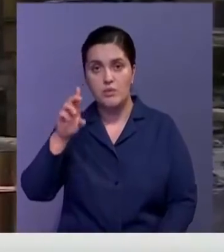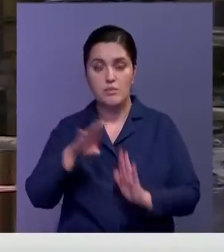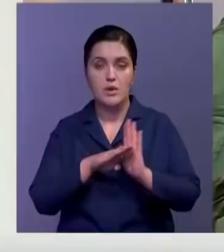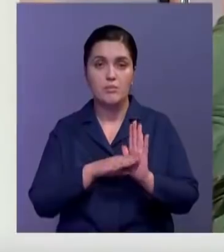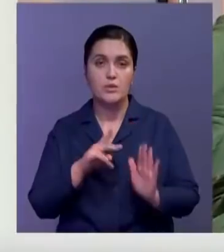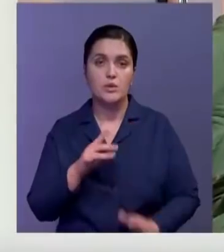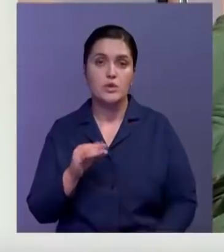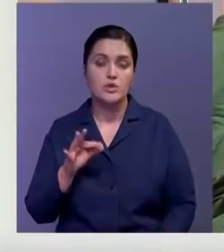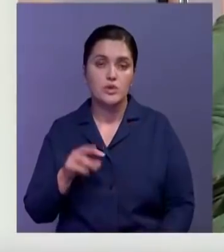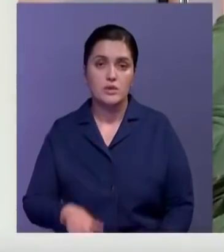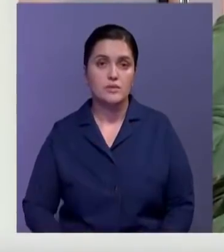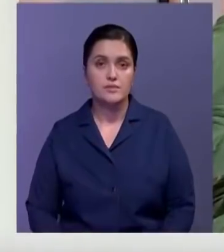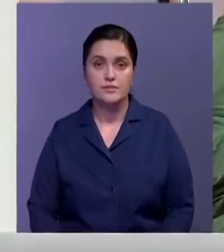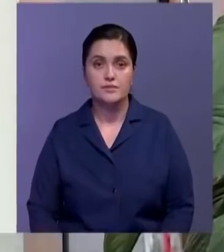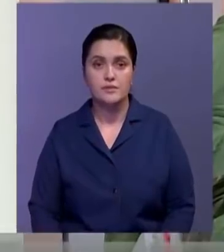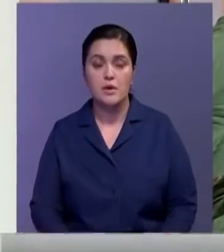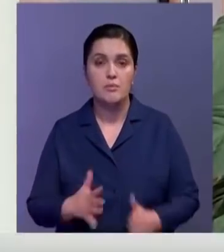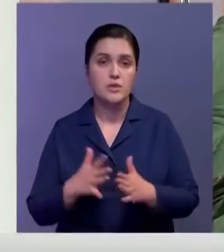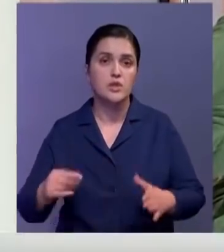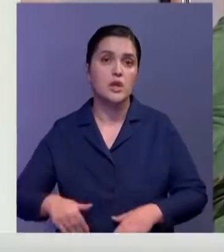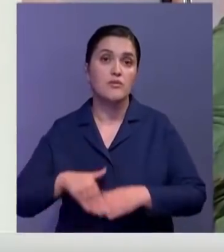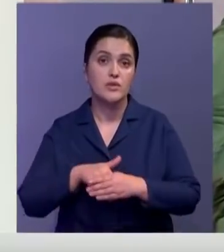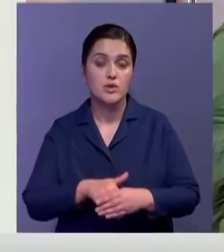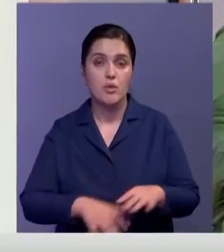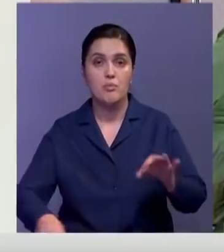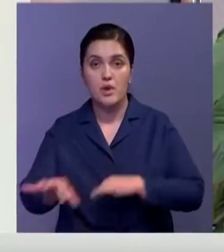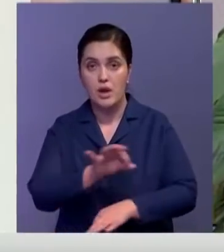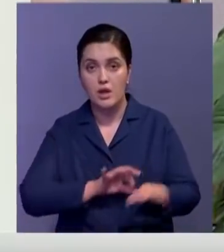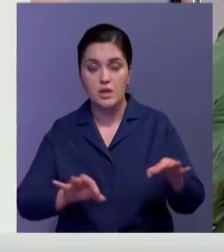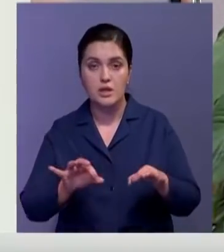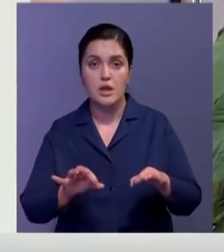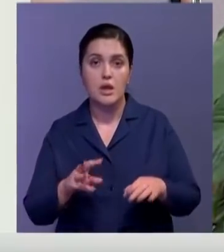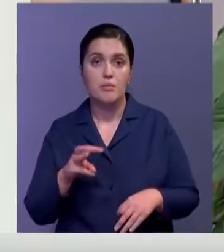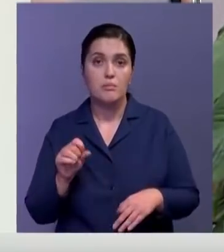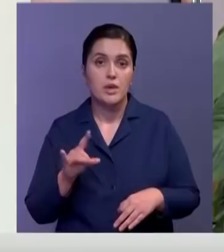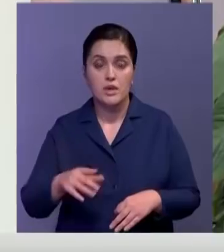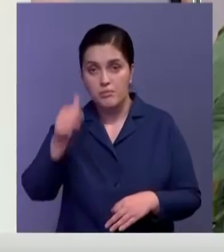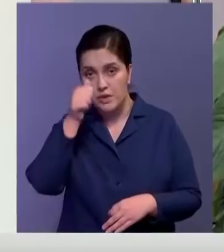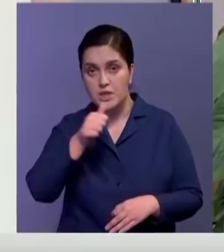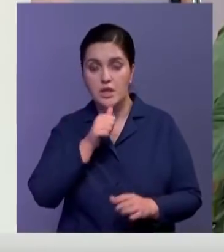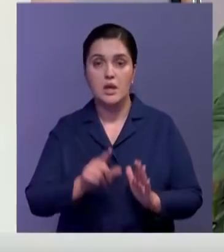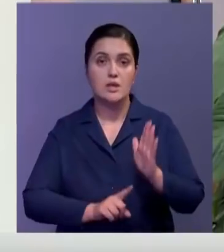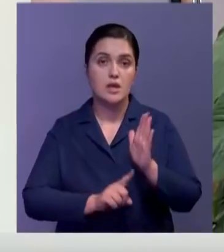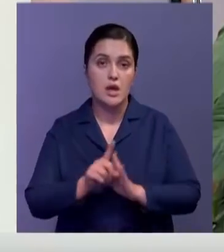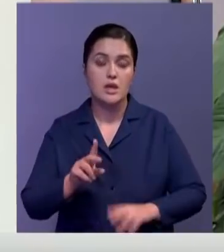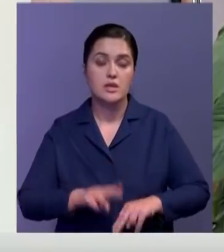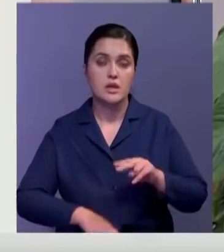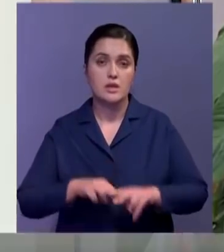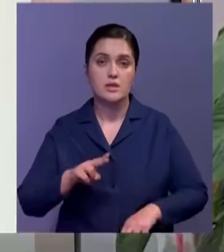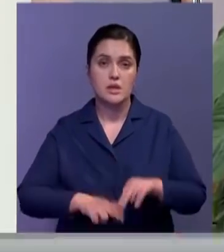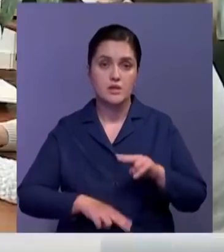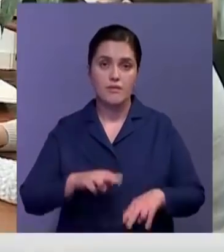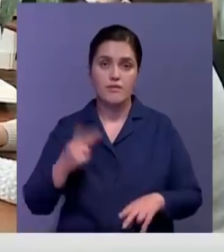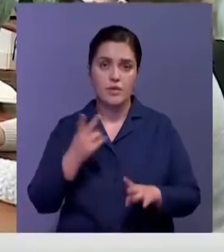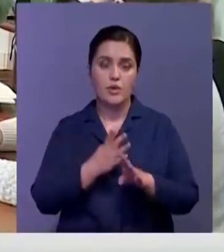мы сейчас уже с марта месяца приступили к строительству, второй в очередь, это расширение производства